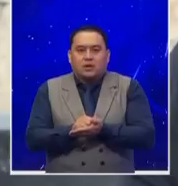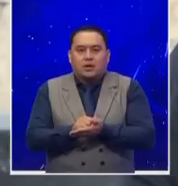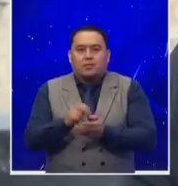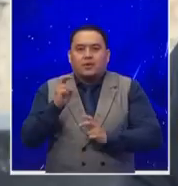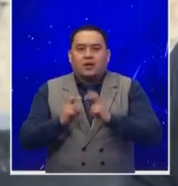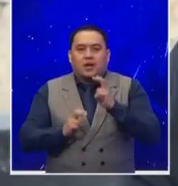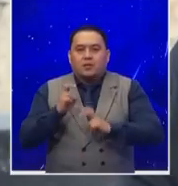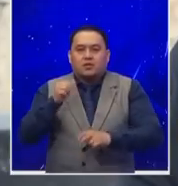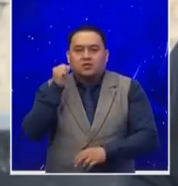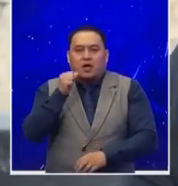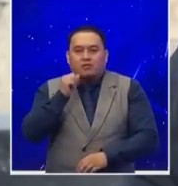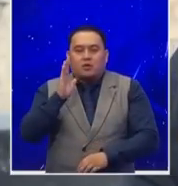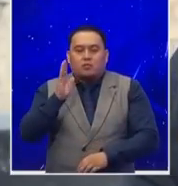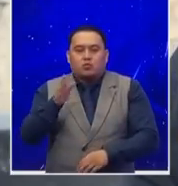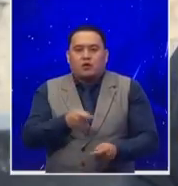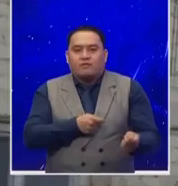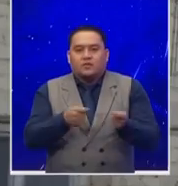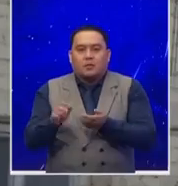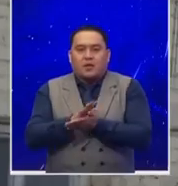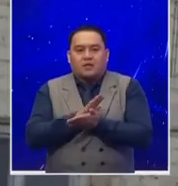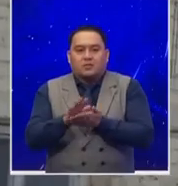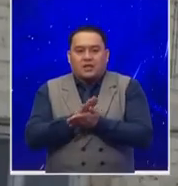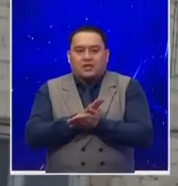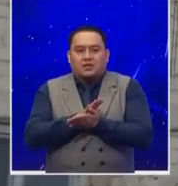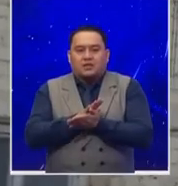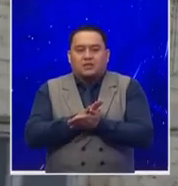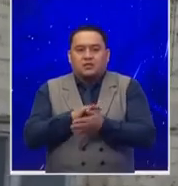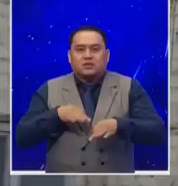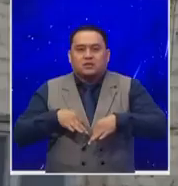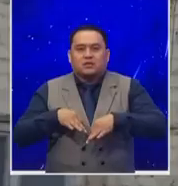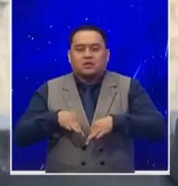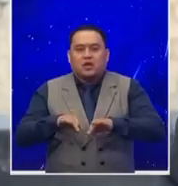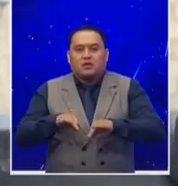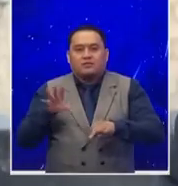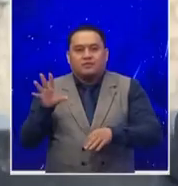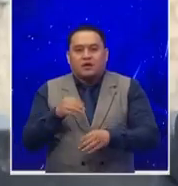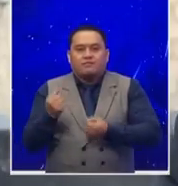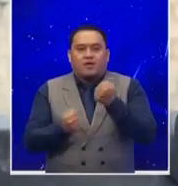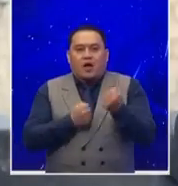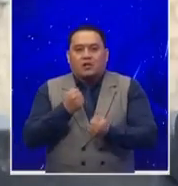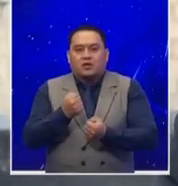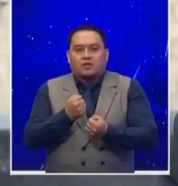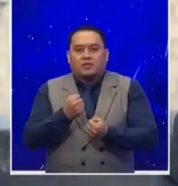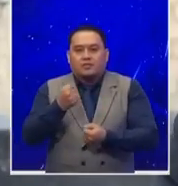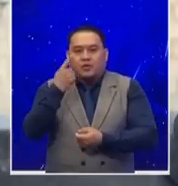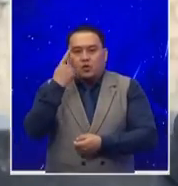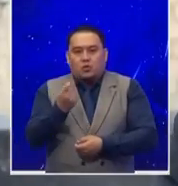предприятия завтра будут возить пассажиров бесплатно. Санитарные нормы соблюдены, водители все